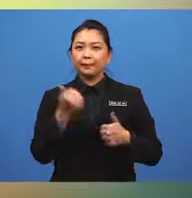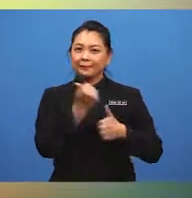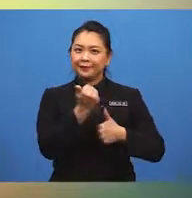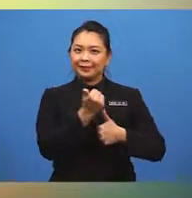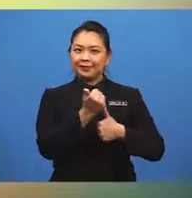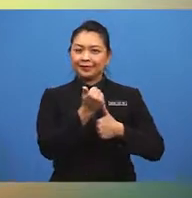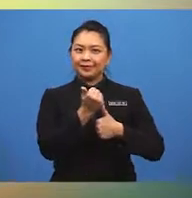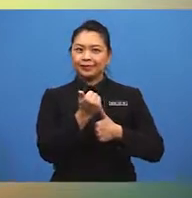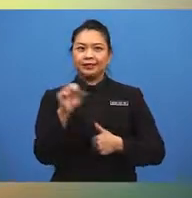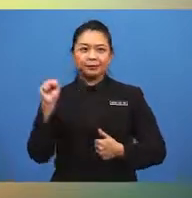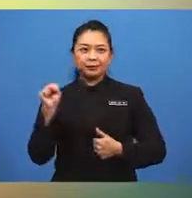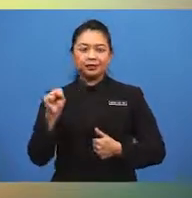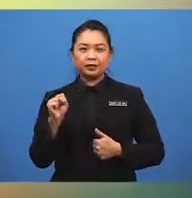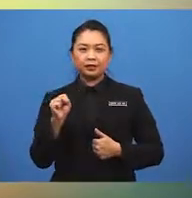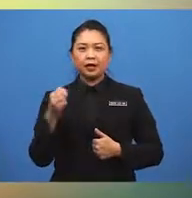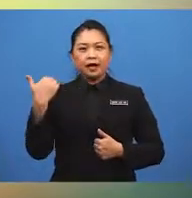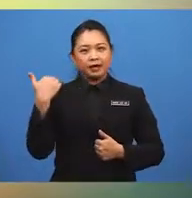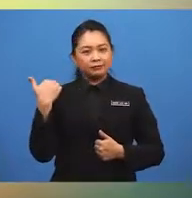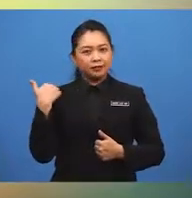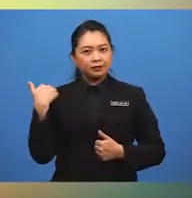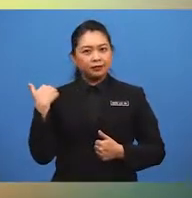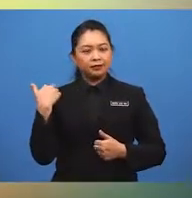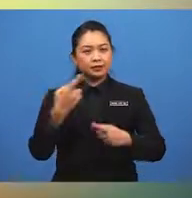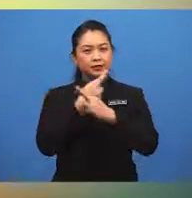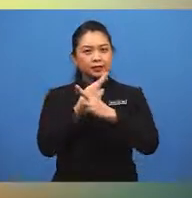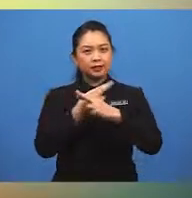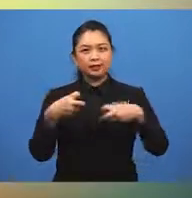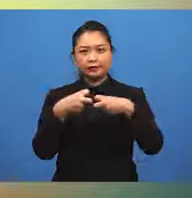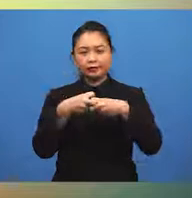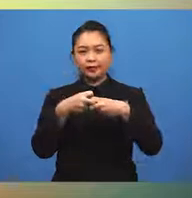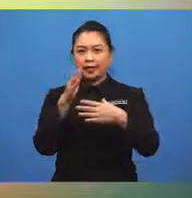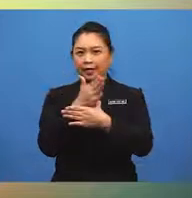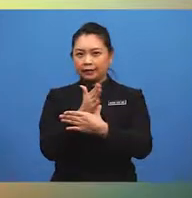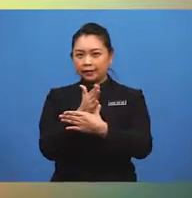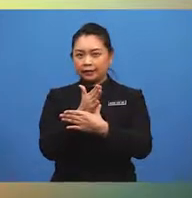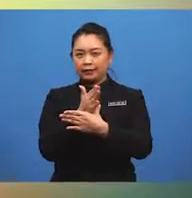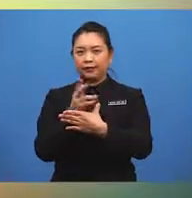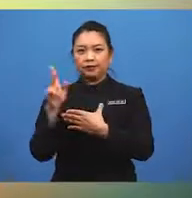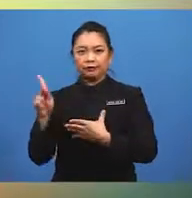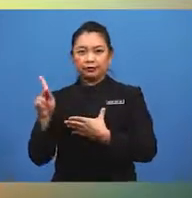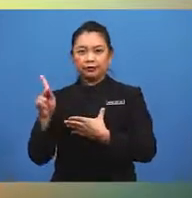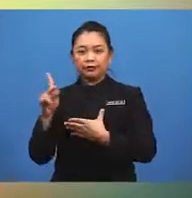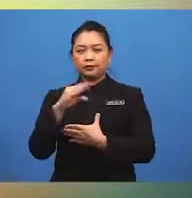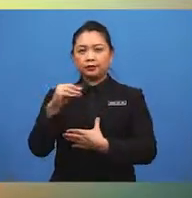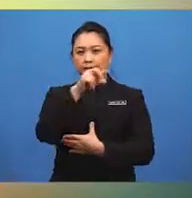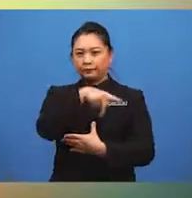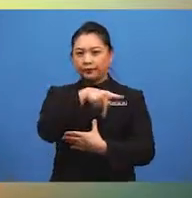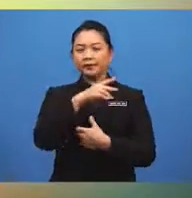Pertama, semiconductor mempunyai rintangan elektrik di antara konduktor dan